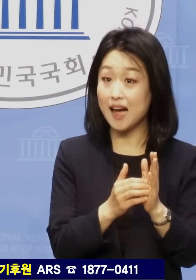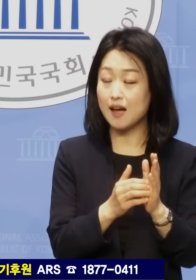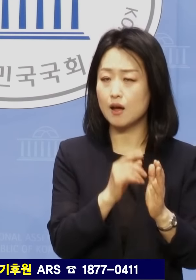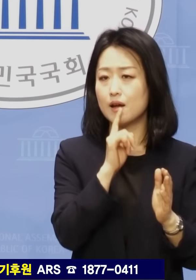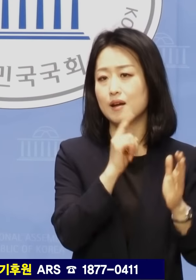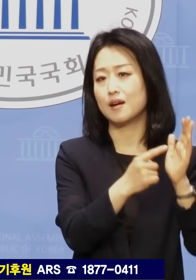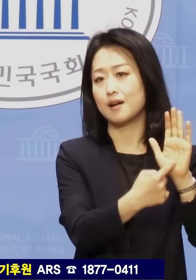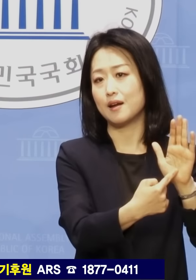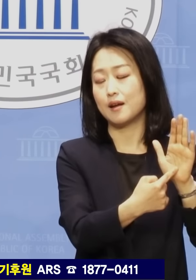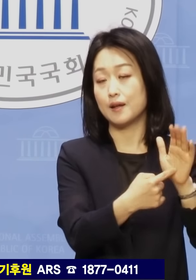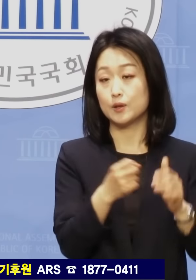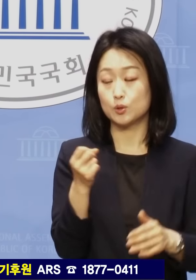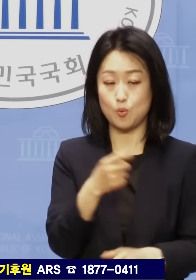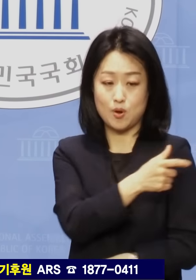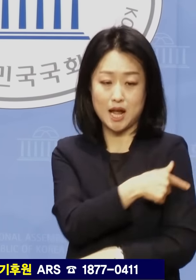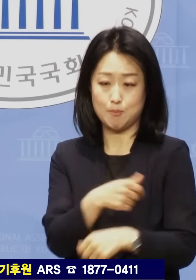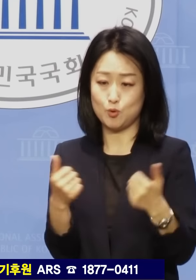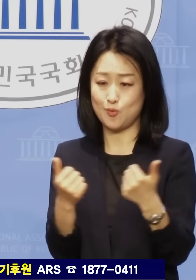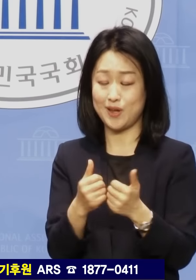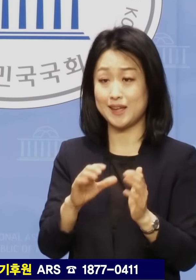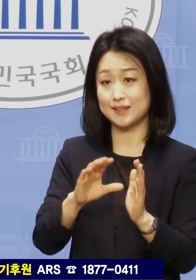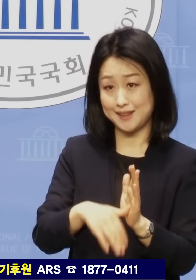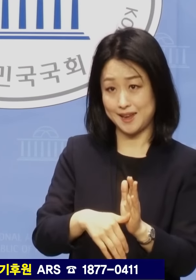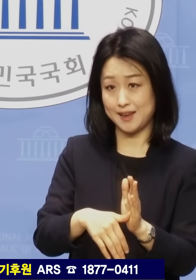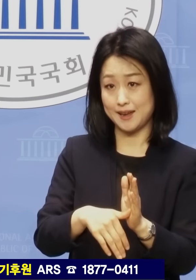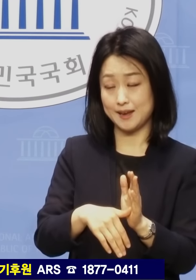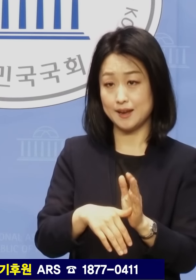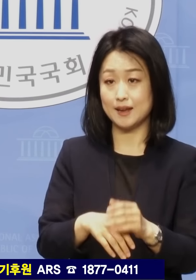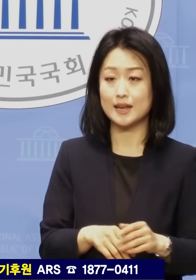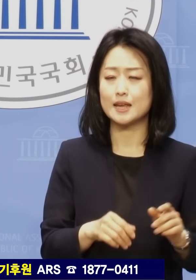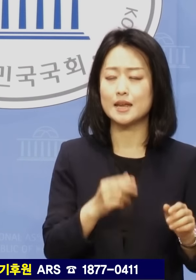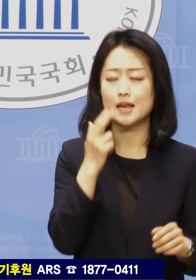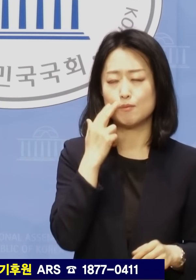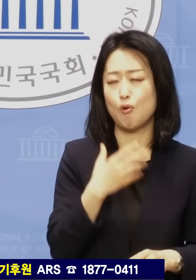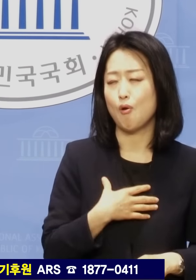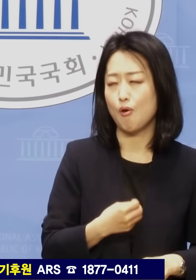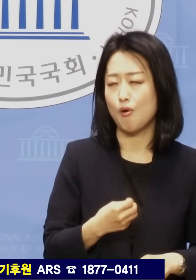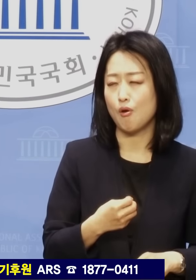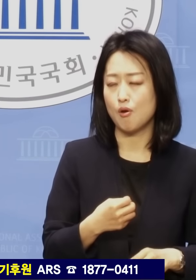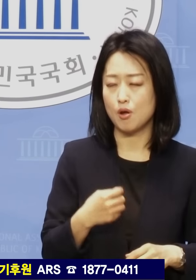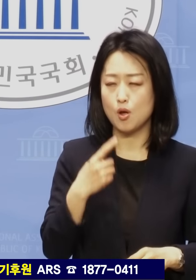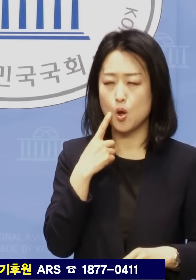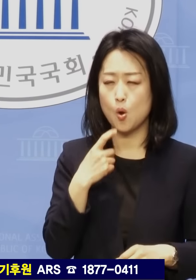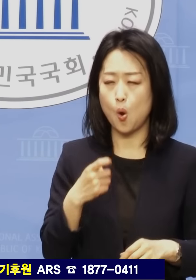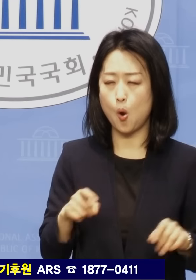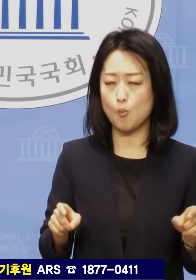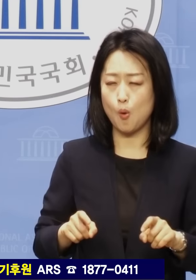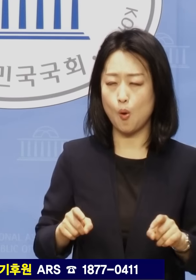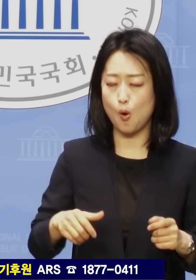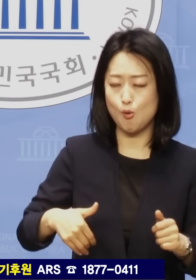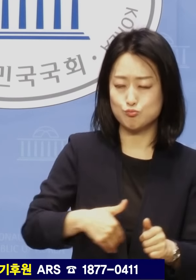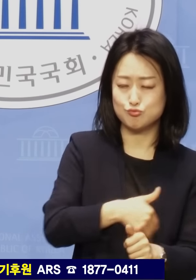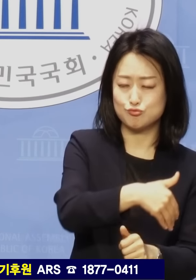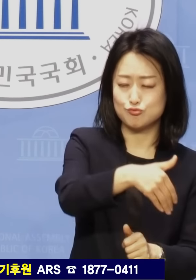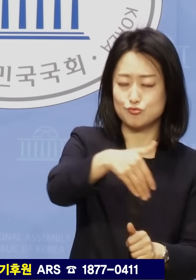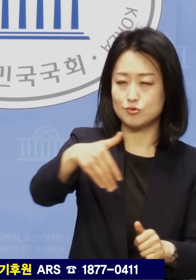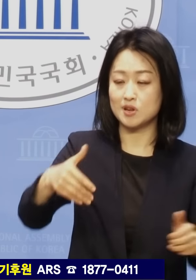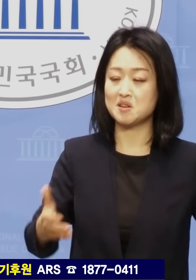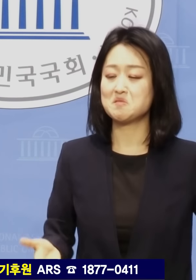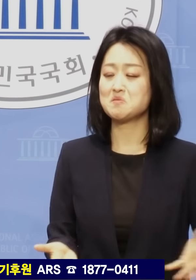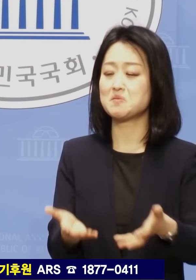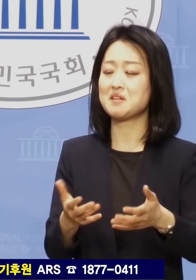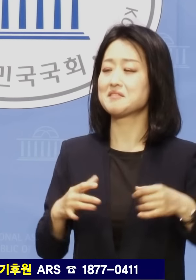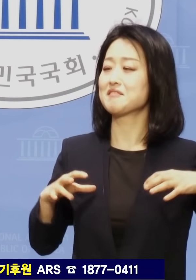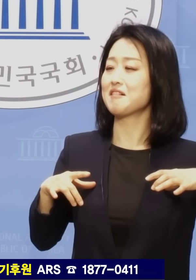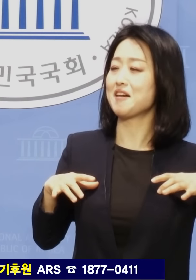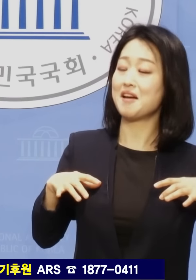무성하고 간부 회의에서는 당시 일부러 공포분위기를 조성했다 사랑하듯